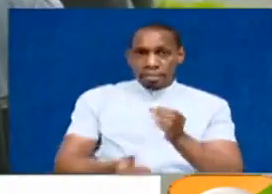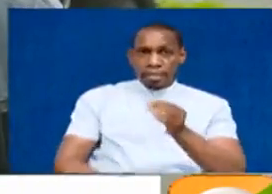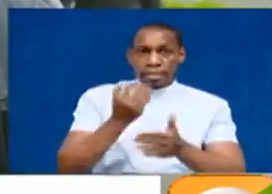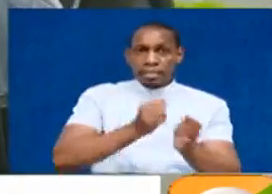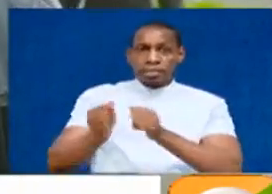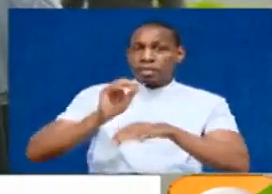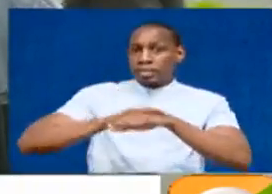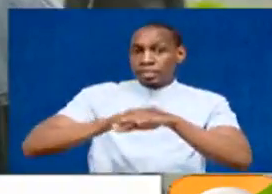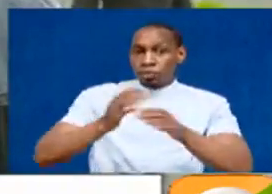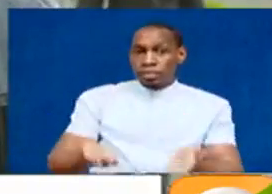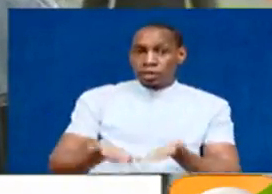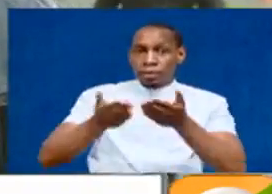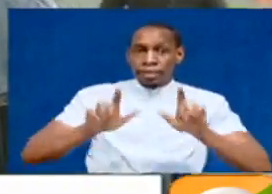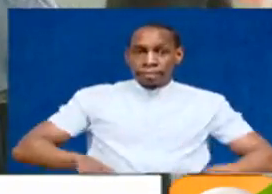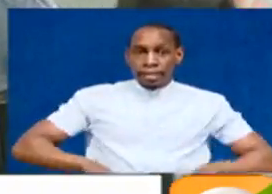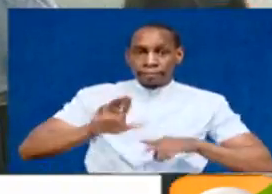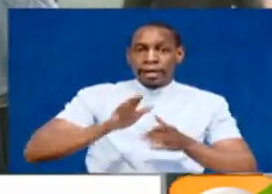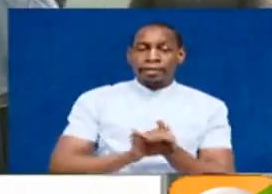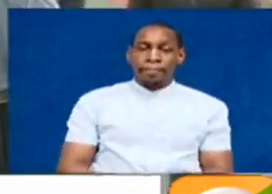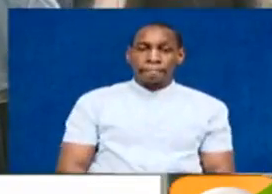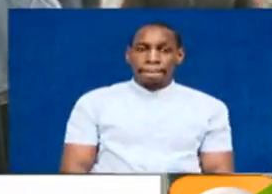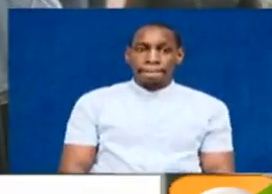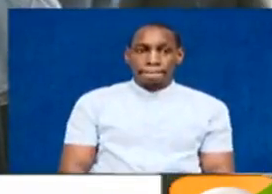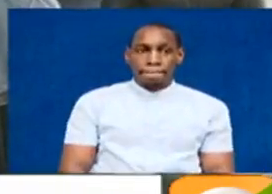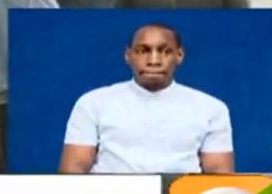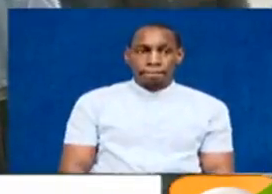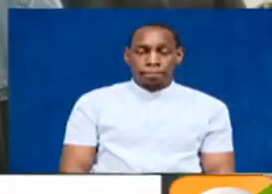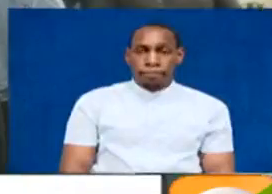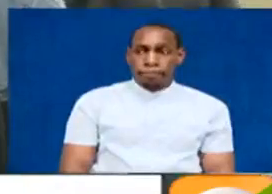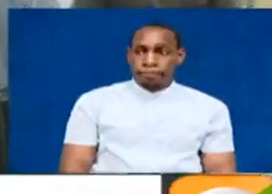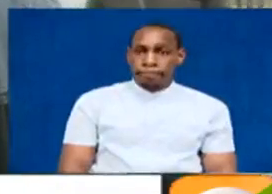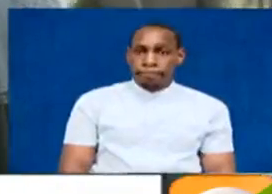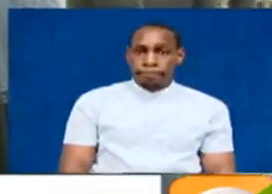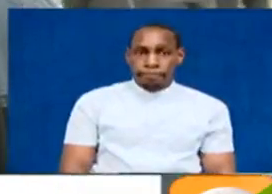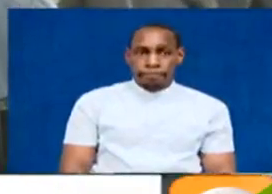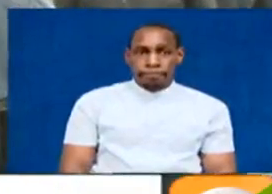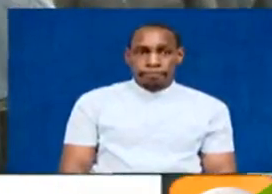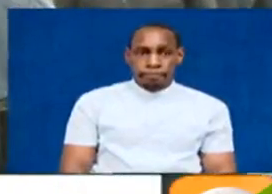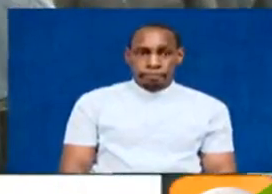mwongozo mwafaka wa kuimarisha hali yao ya maisha. Steve Shitera, Nipashe Weekendi.